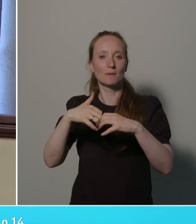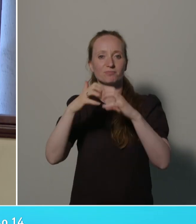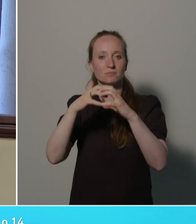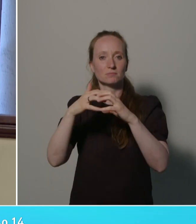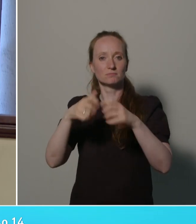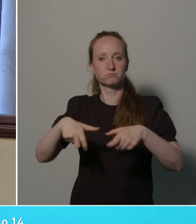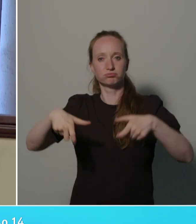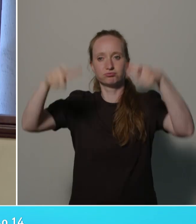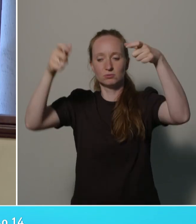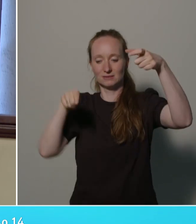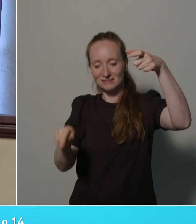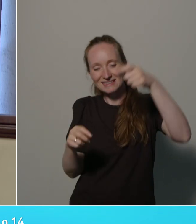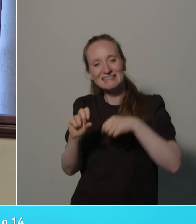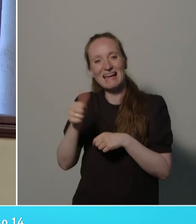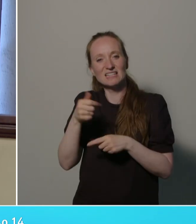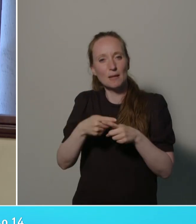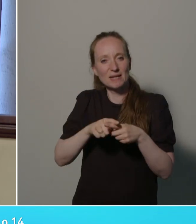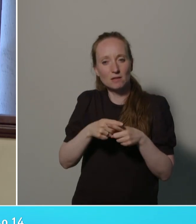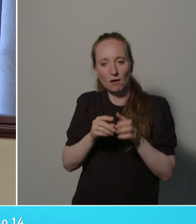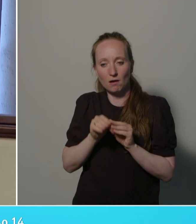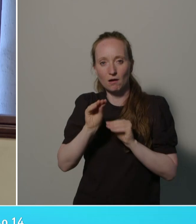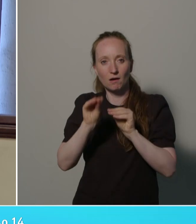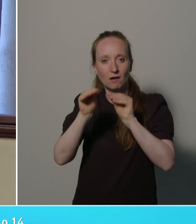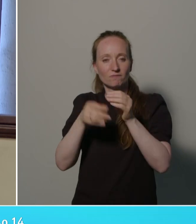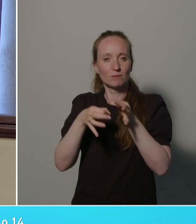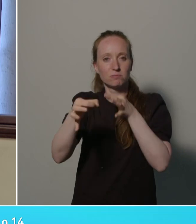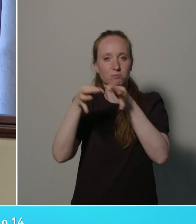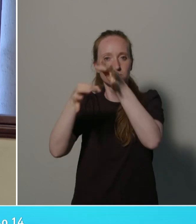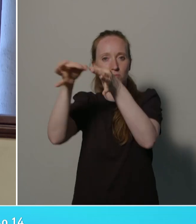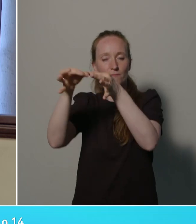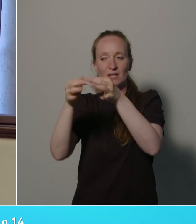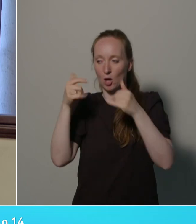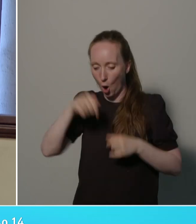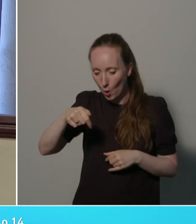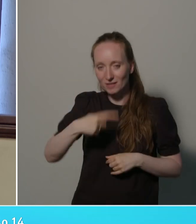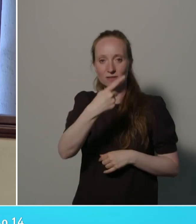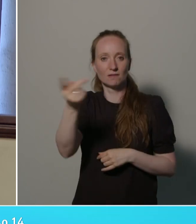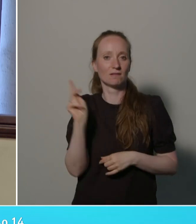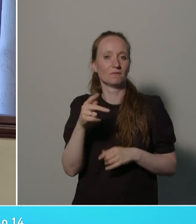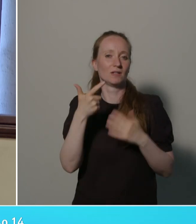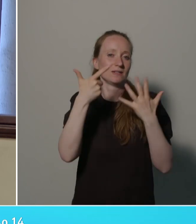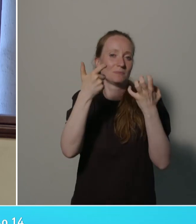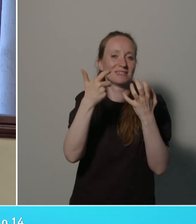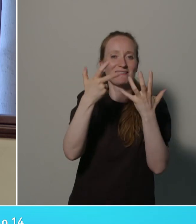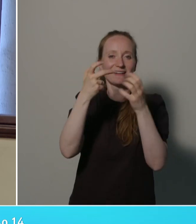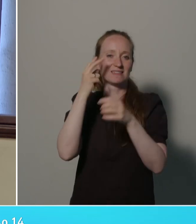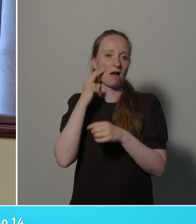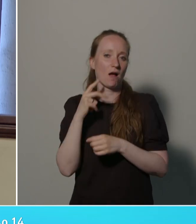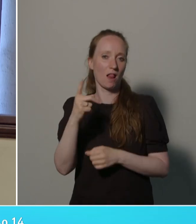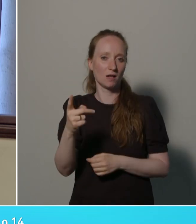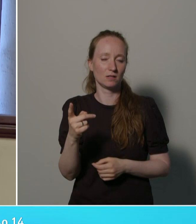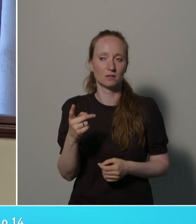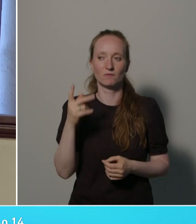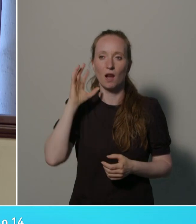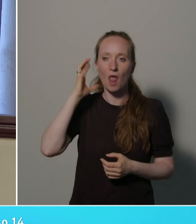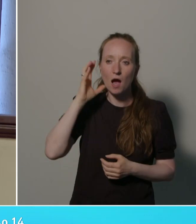sind. Und das sind natürlich ein paar Befindlichkeiten, die zu akzeptieren sind. Und nichts ist, wo man sagen, schlimmer,